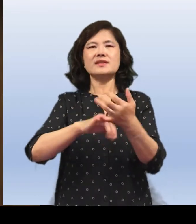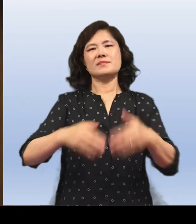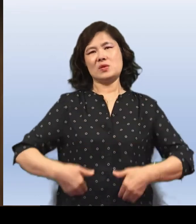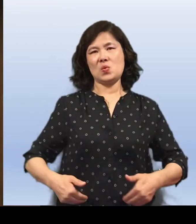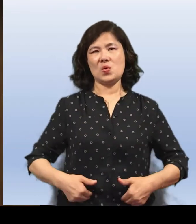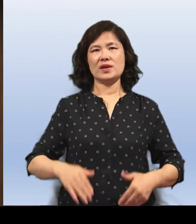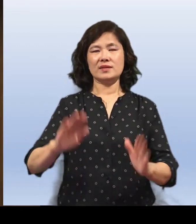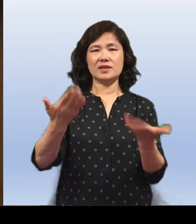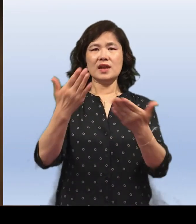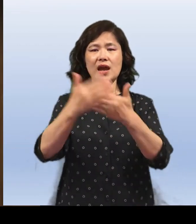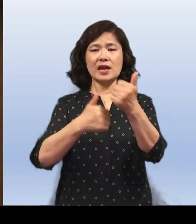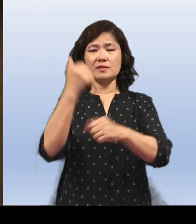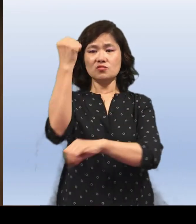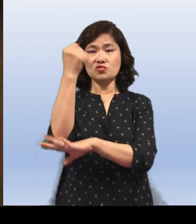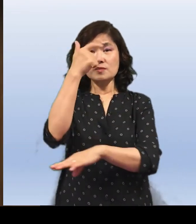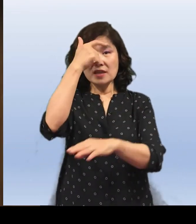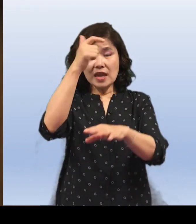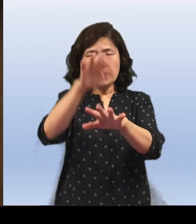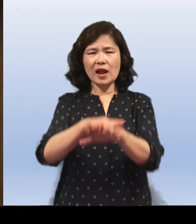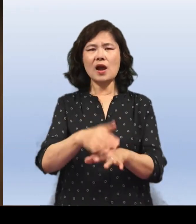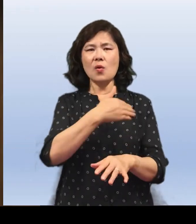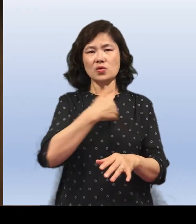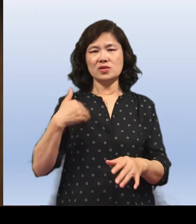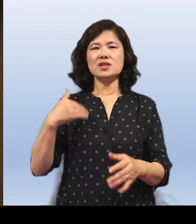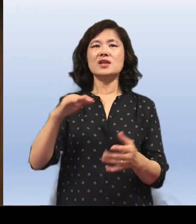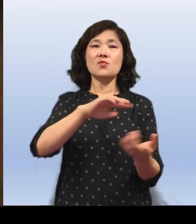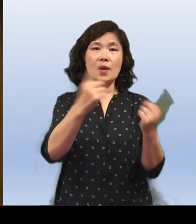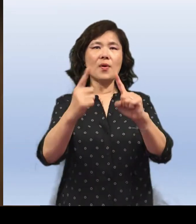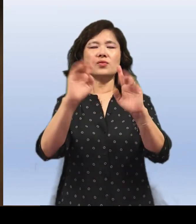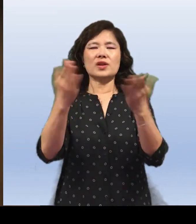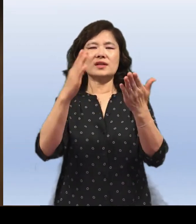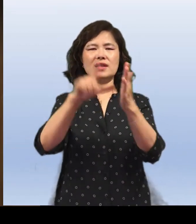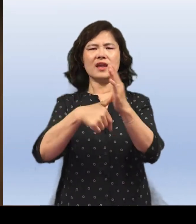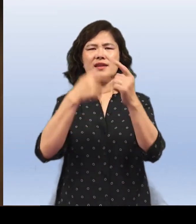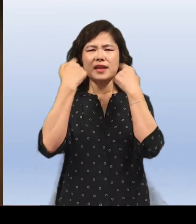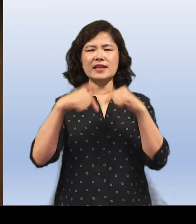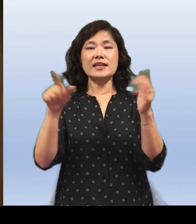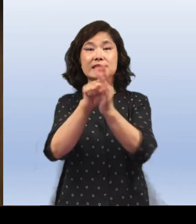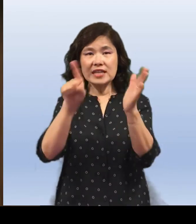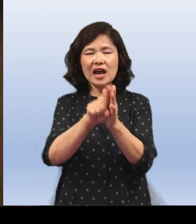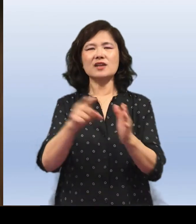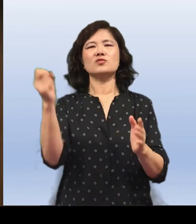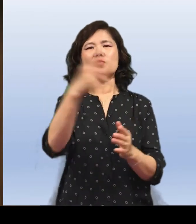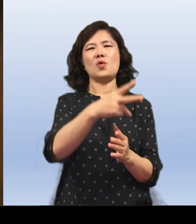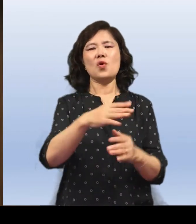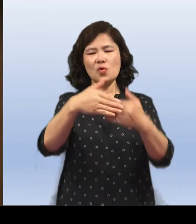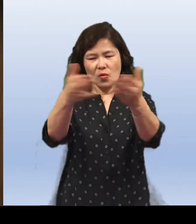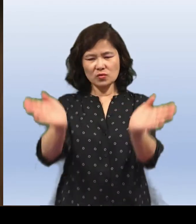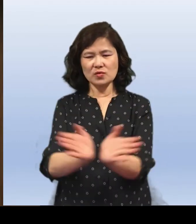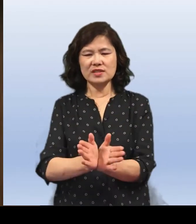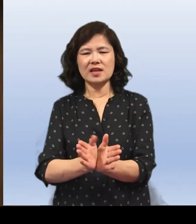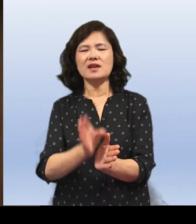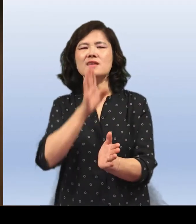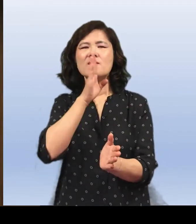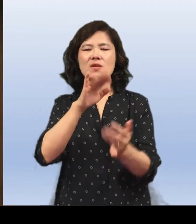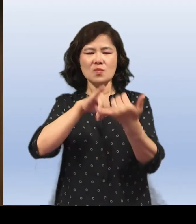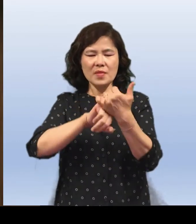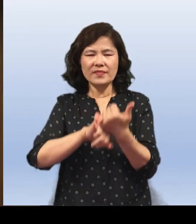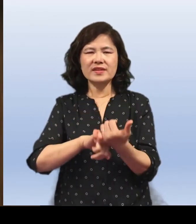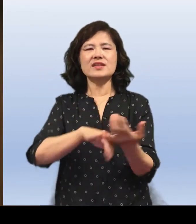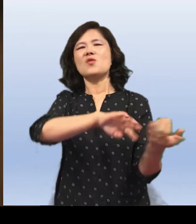하겠습니다. 하나님 중심의 예배가 온전히 회복될 때 개인의 신앙뿐만 아니라 공동체는